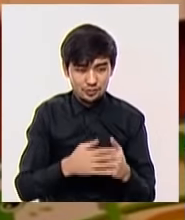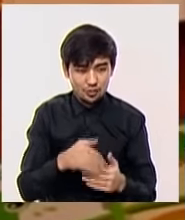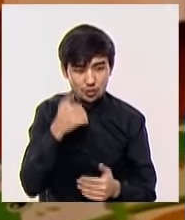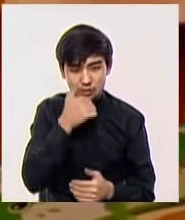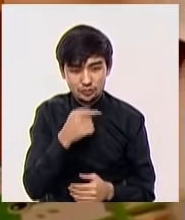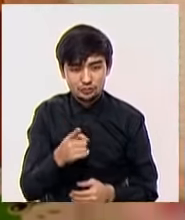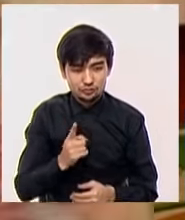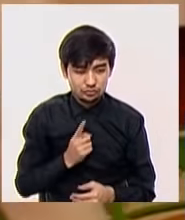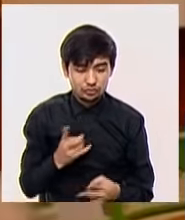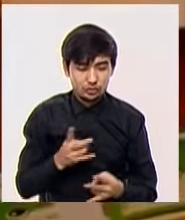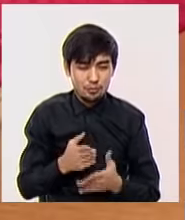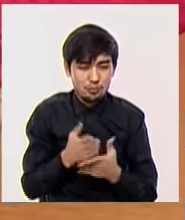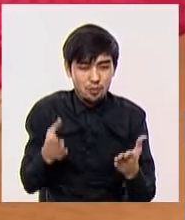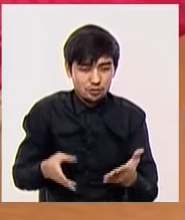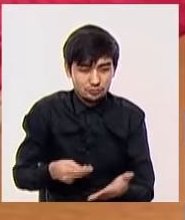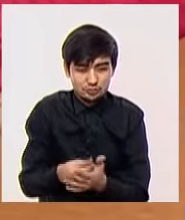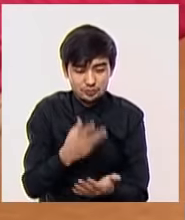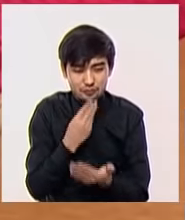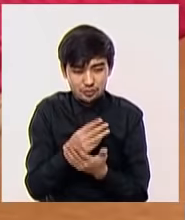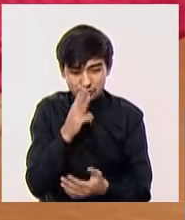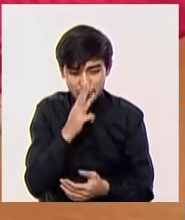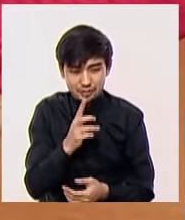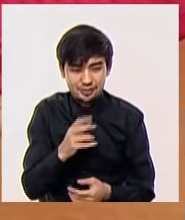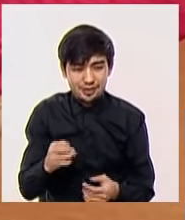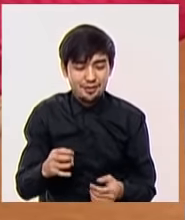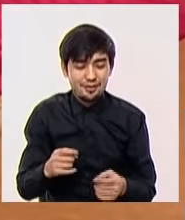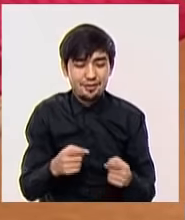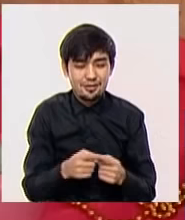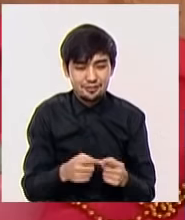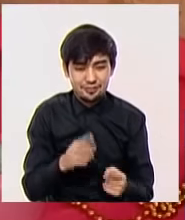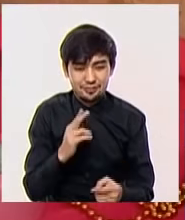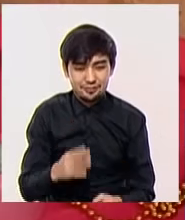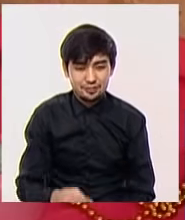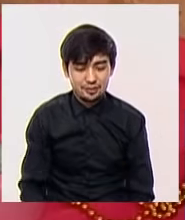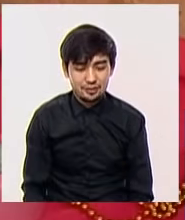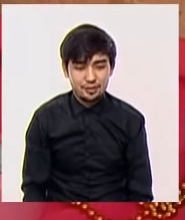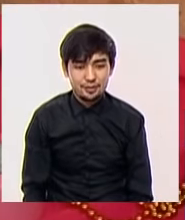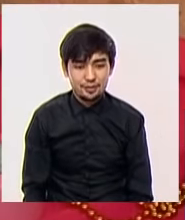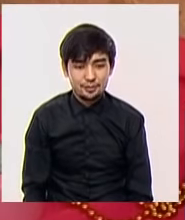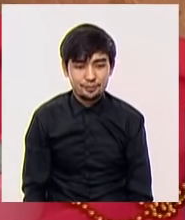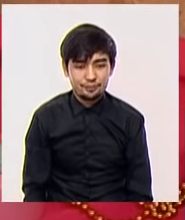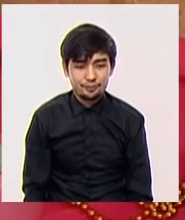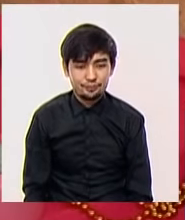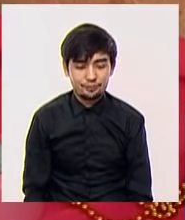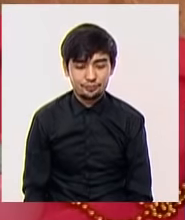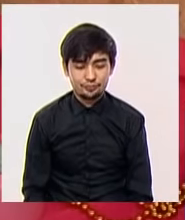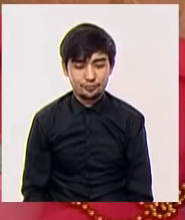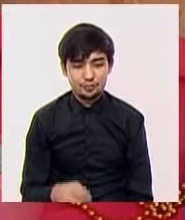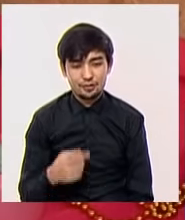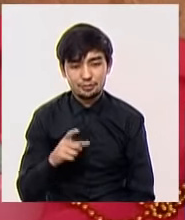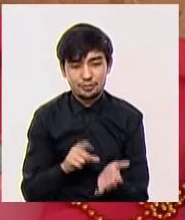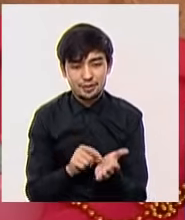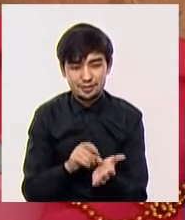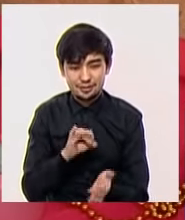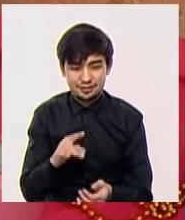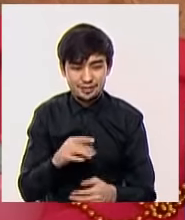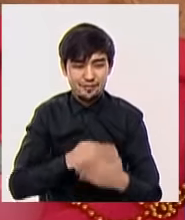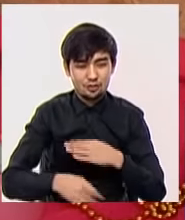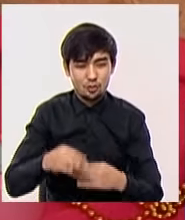годы ей придется отдавать большую часть своего дохода за аренду квартиры дорог в себе полный берлин из пенсия по инвалидности